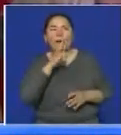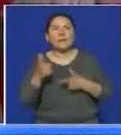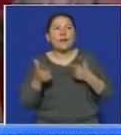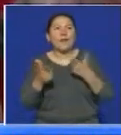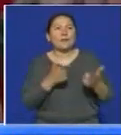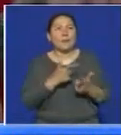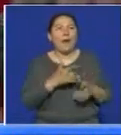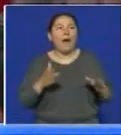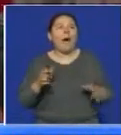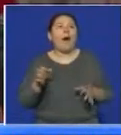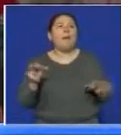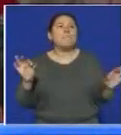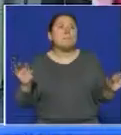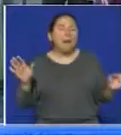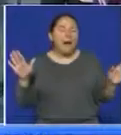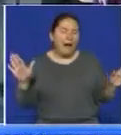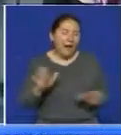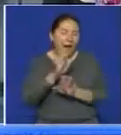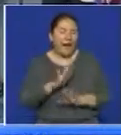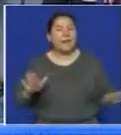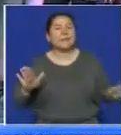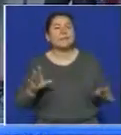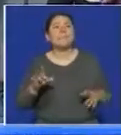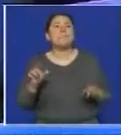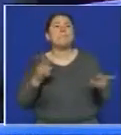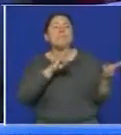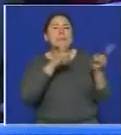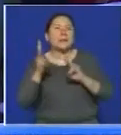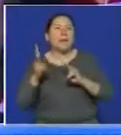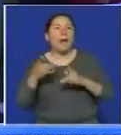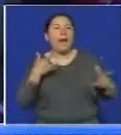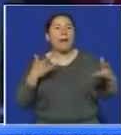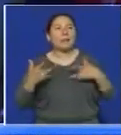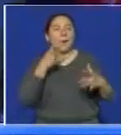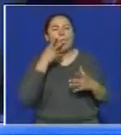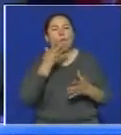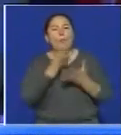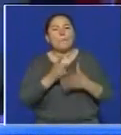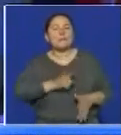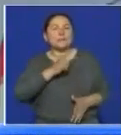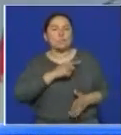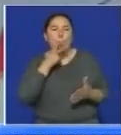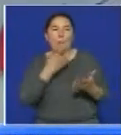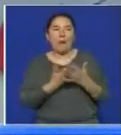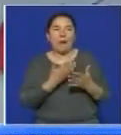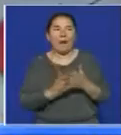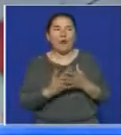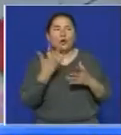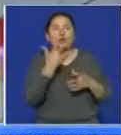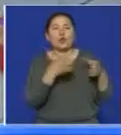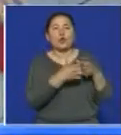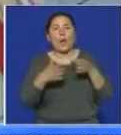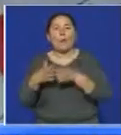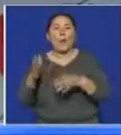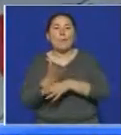Олар ән, би, актерлік шеберлік сабақтарынан дәріс алды. Жалпы іріктелген өнерпаздар жас ерекшеліктеріне қарай 3 топқа бөлініп